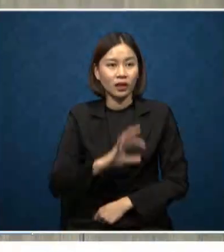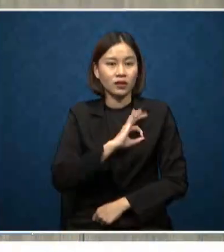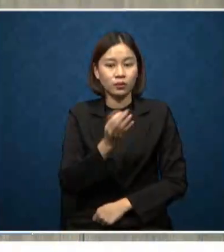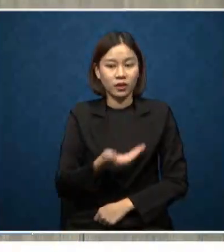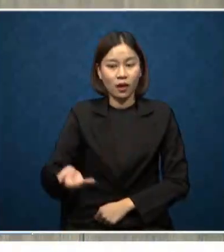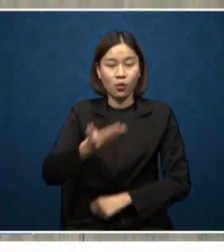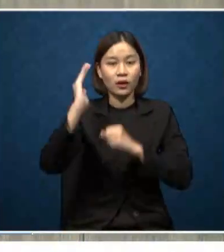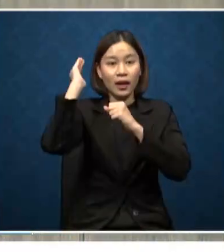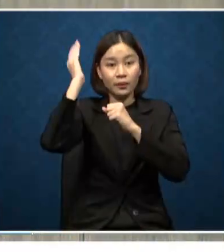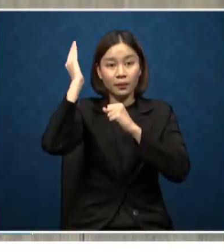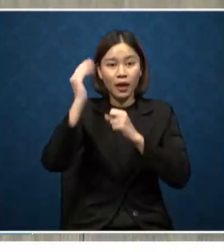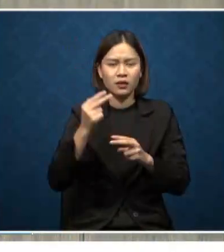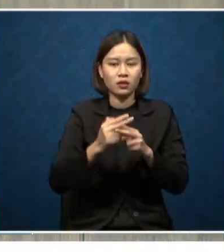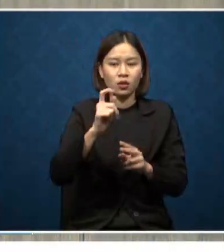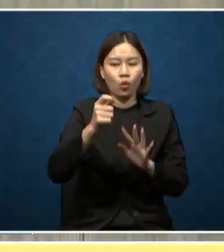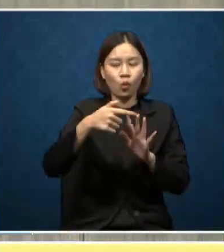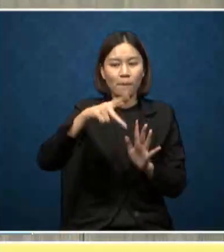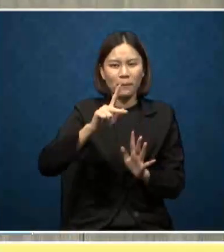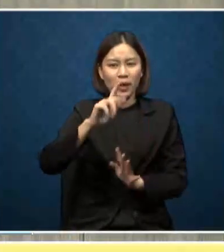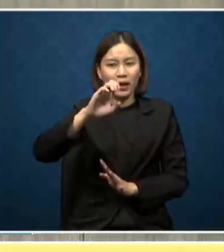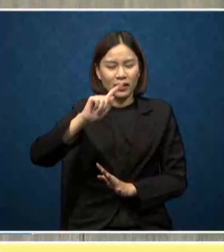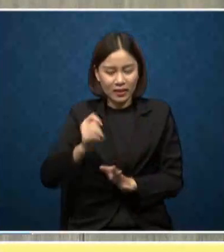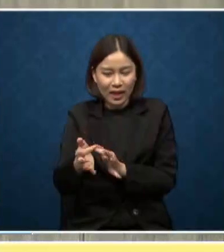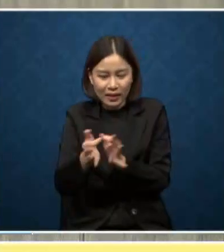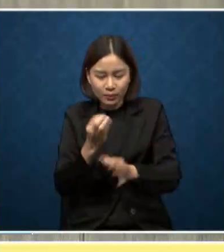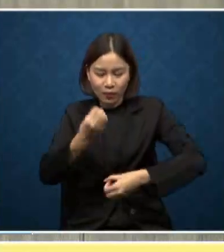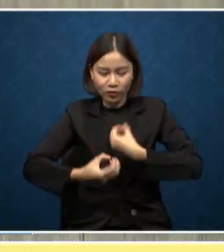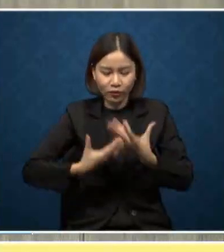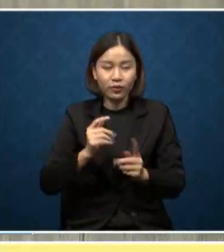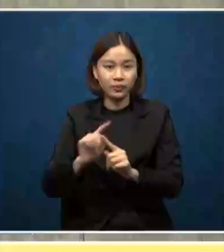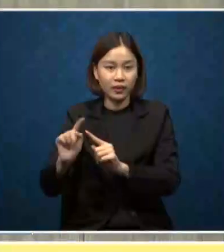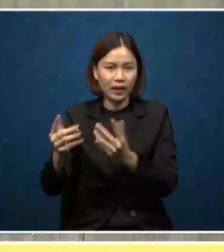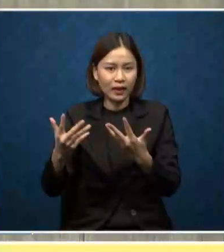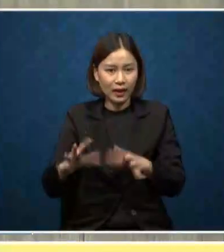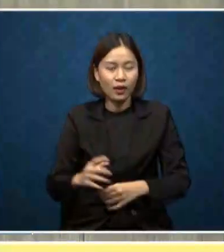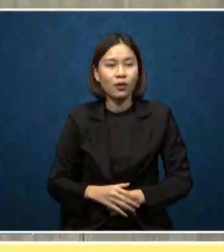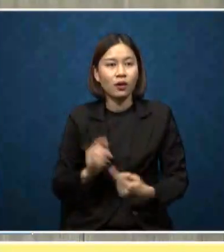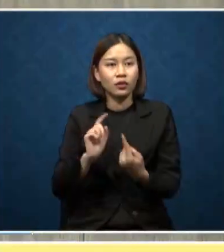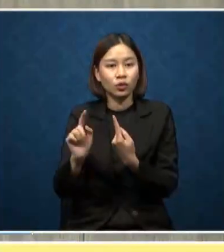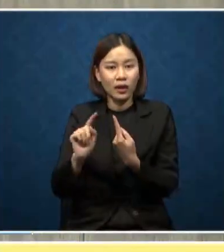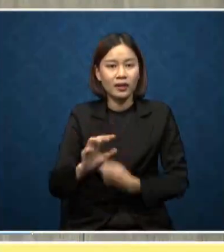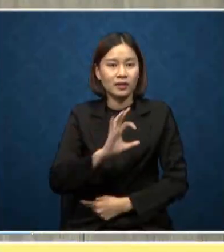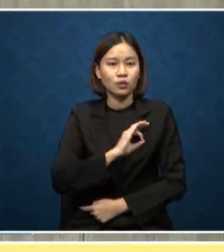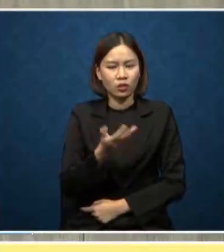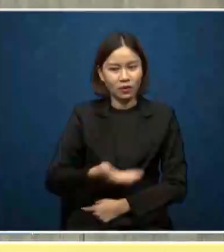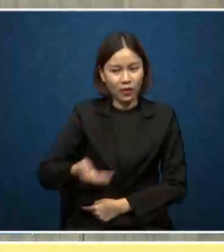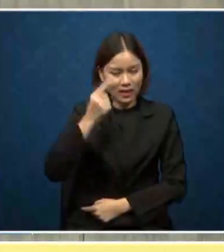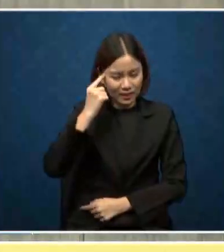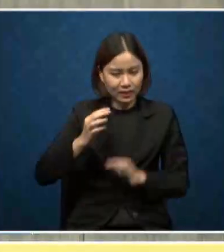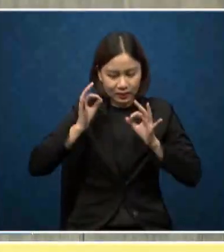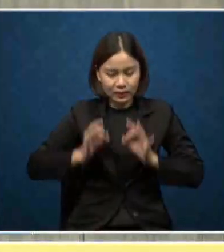อภิปรายแล้วท่านอุปกิจปจรยังกูลก็ได้อธิบายความของท่านแล้วมาถึงส่วนที่สมาชิกต้องตัดสินใจ